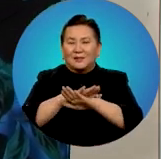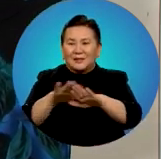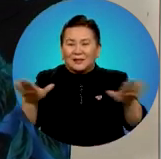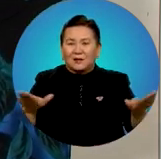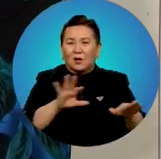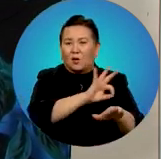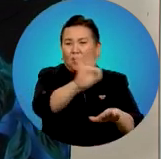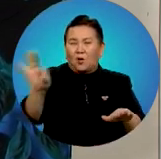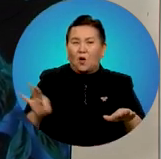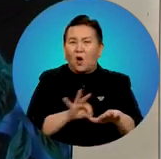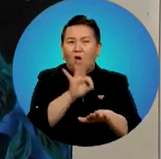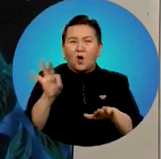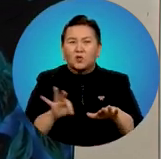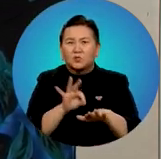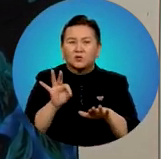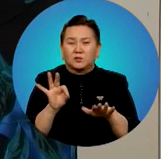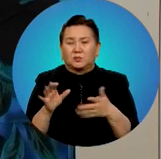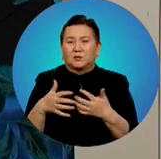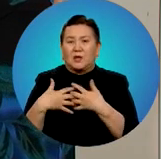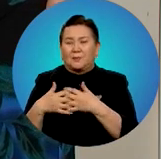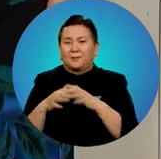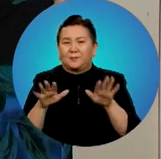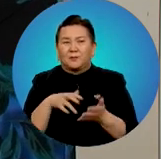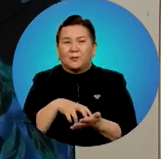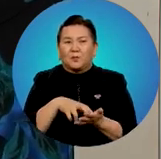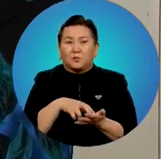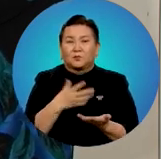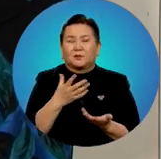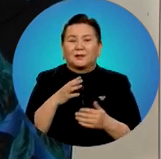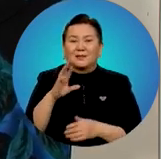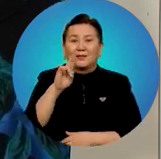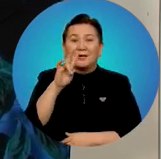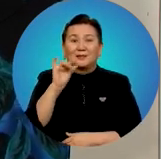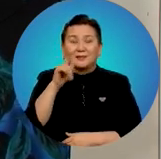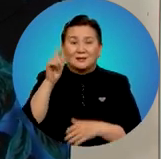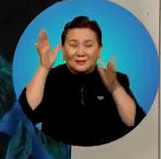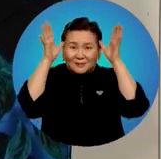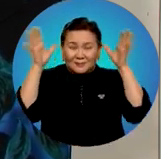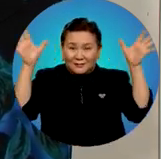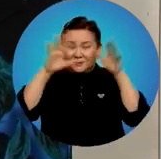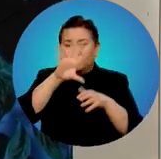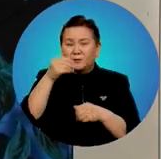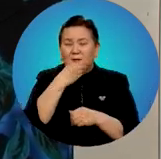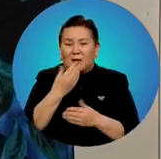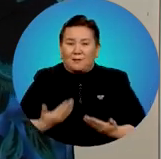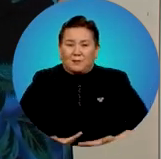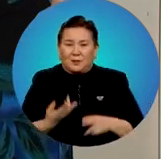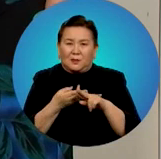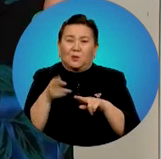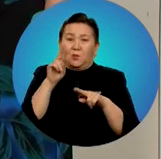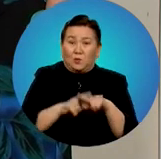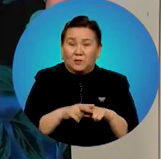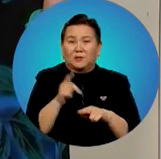чигээрээ хоолно гэхээр талыг амьджилж хүншүүлж дүрслэсэн. Ийм дүрслэлээр янзганы одоо тэр амьдралын хүнд хэцүүг бол харуулсан